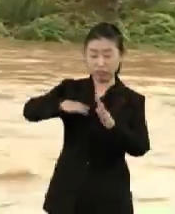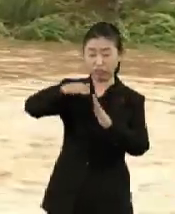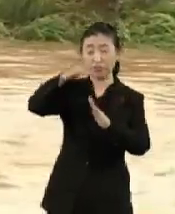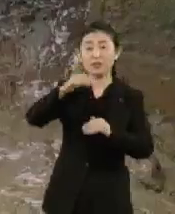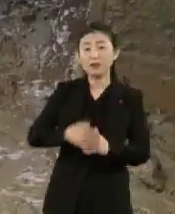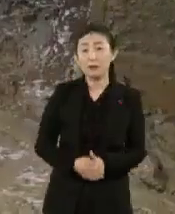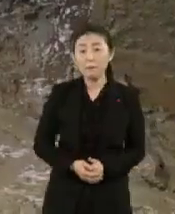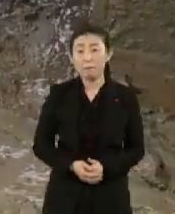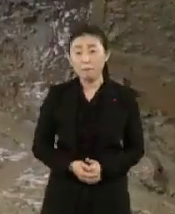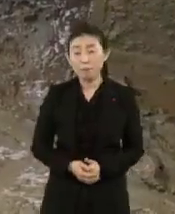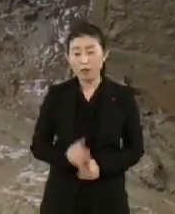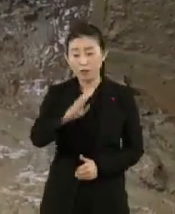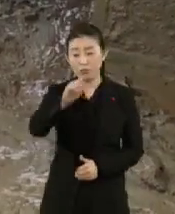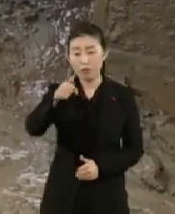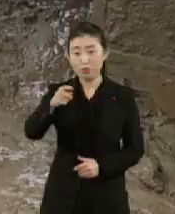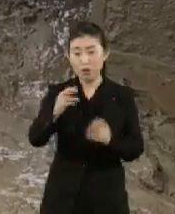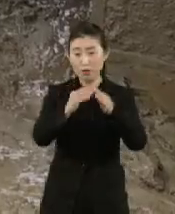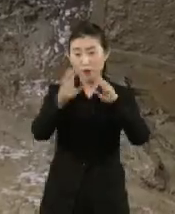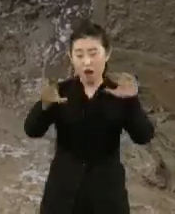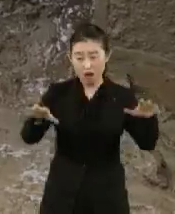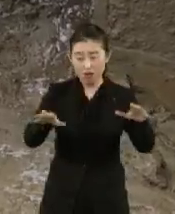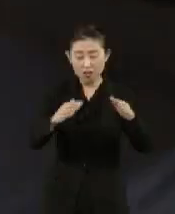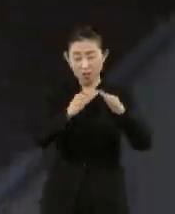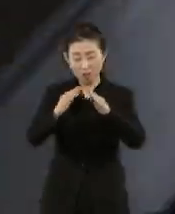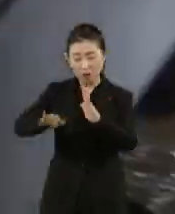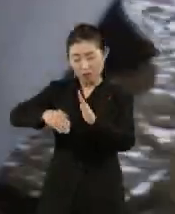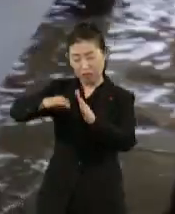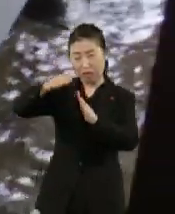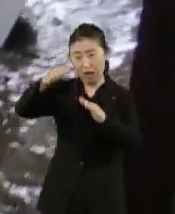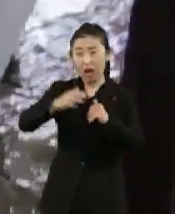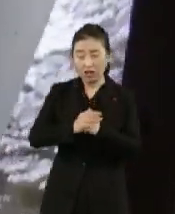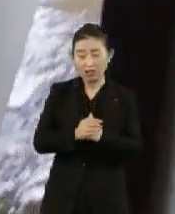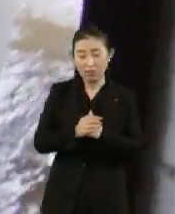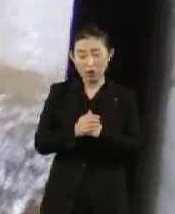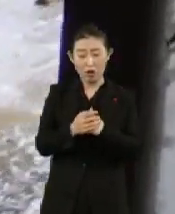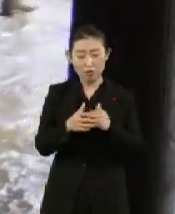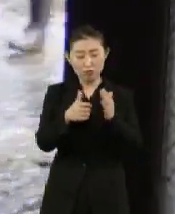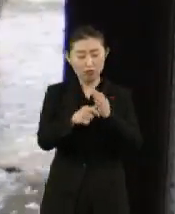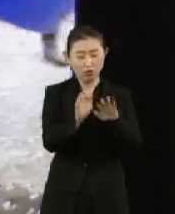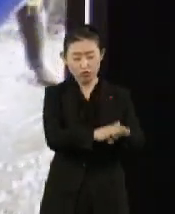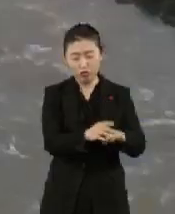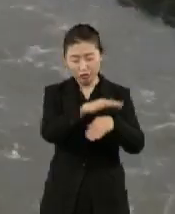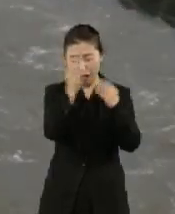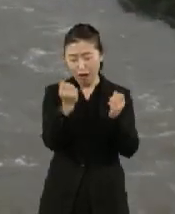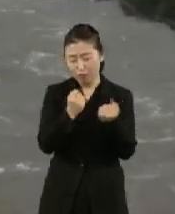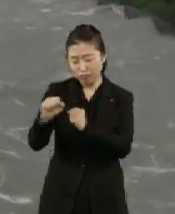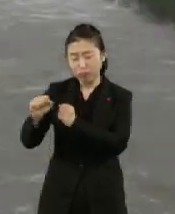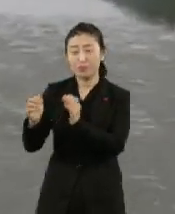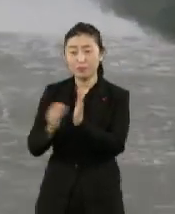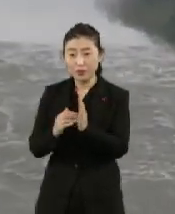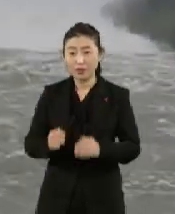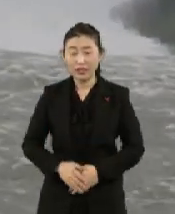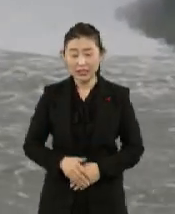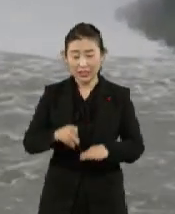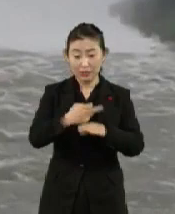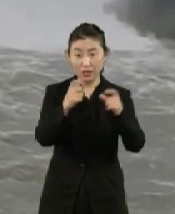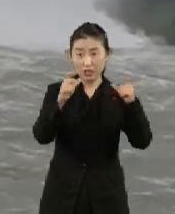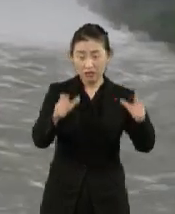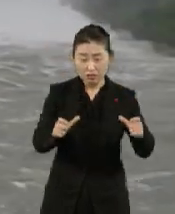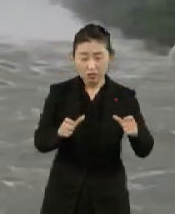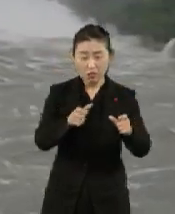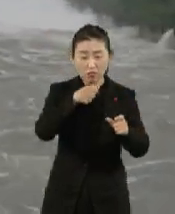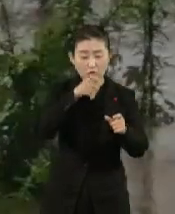덮쳤습니다. 북면 마을은 통째로 물에 잠겨 주민들은 간신히 몸만 빠져나왔습니다. 금산에선